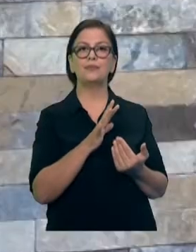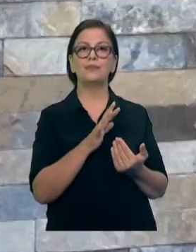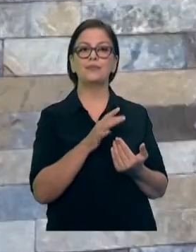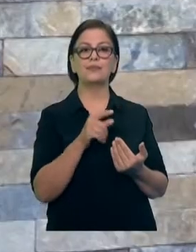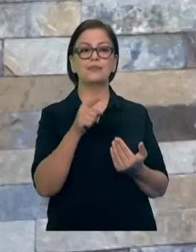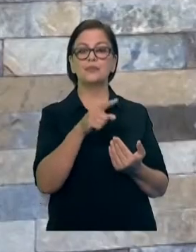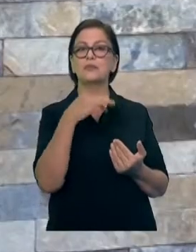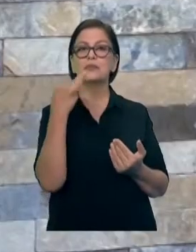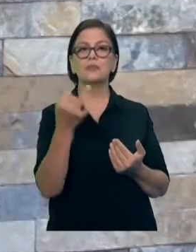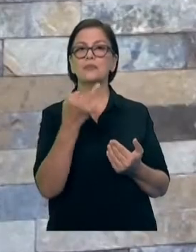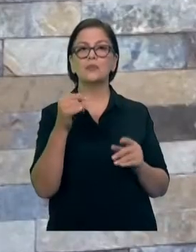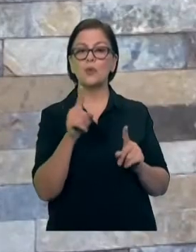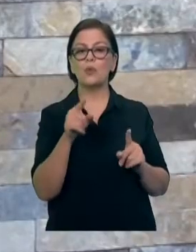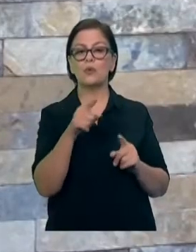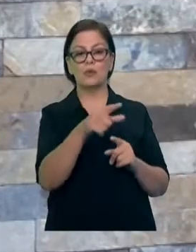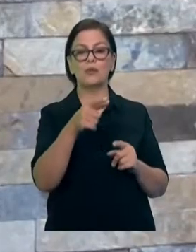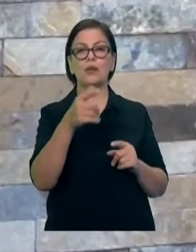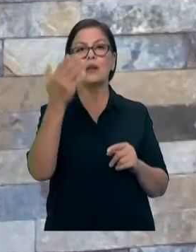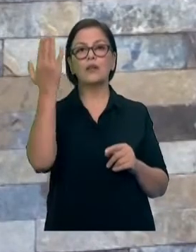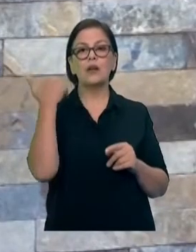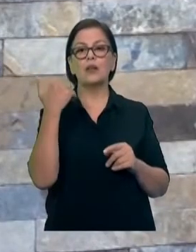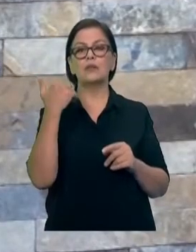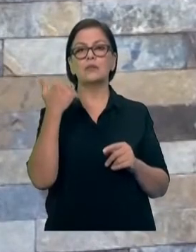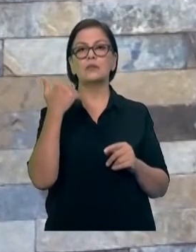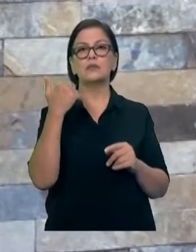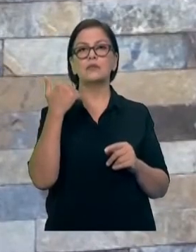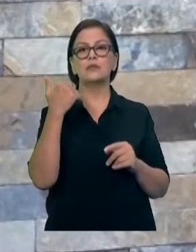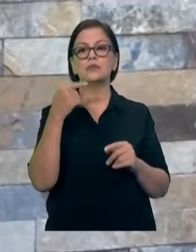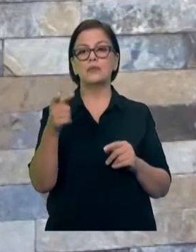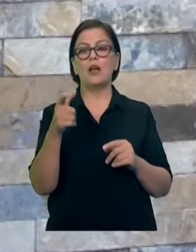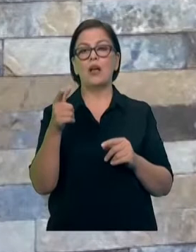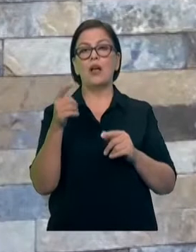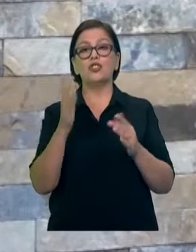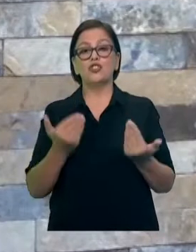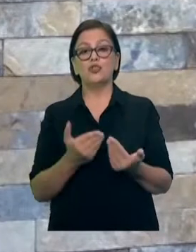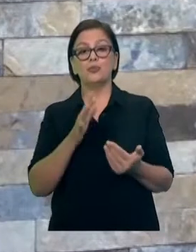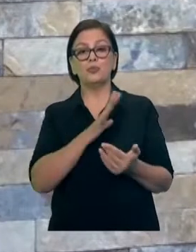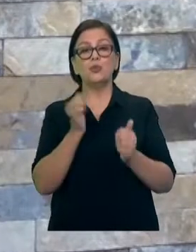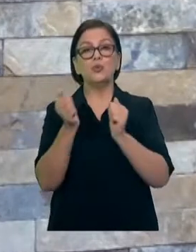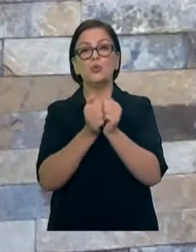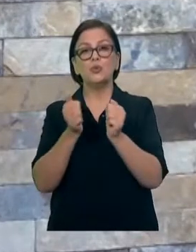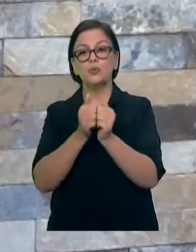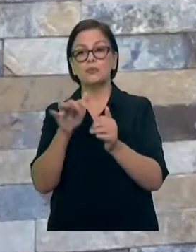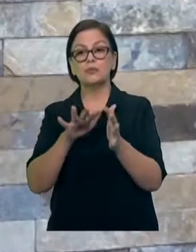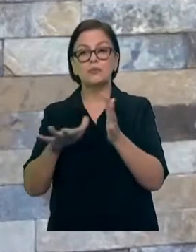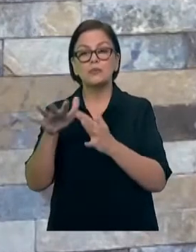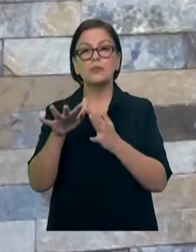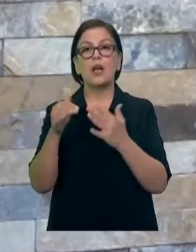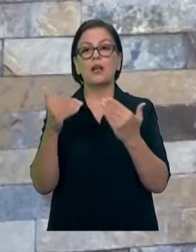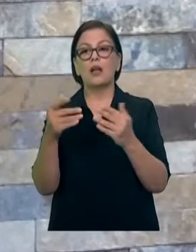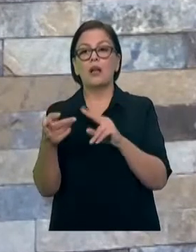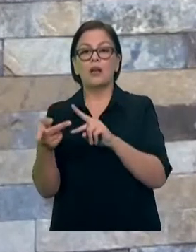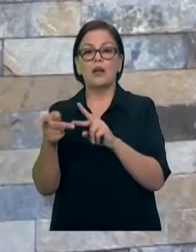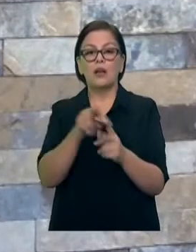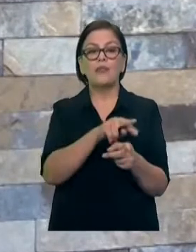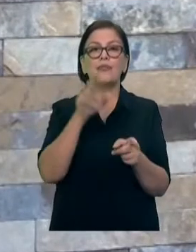kəşfdir ki, quruda yaşayan canlıdan tamamilə su balinasına keçidin formasını və ya onlar arasında müəyyən olunmayan